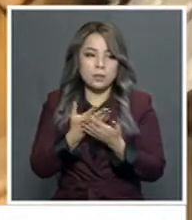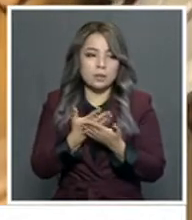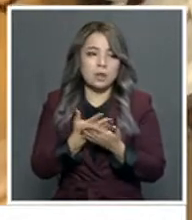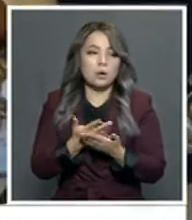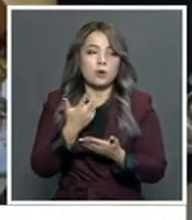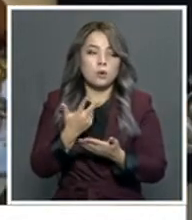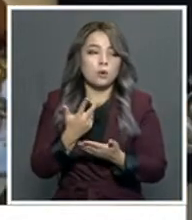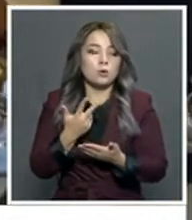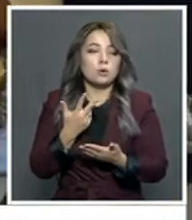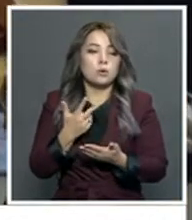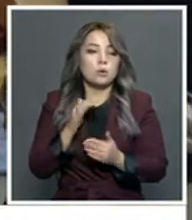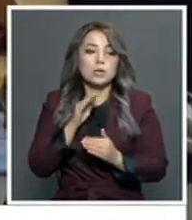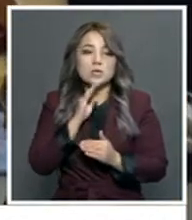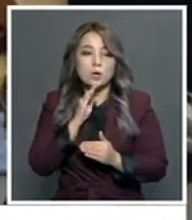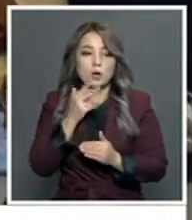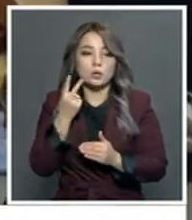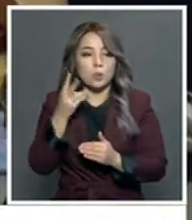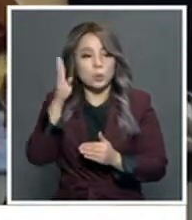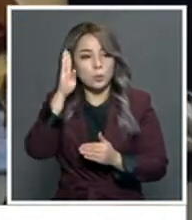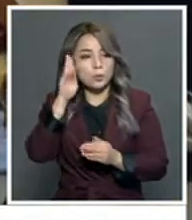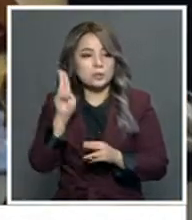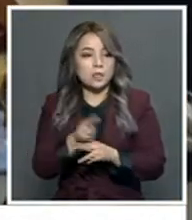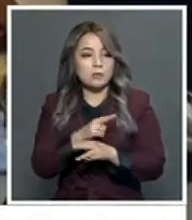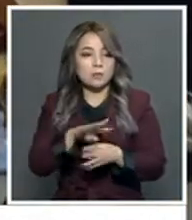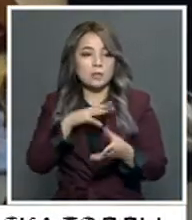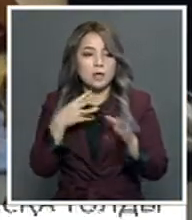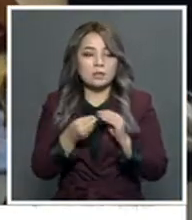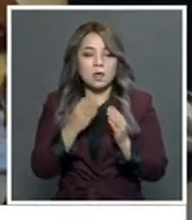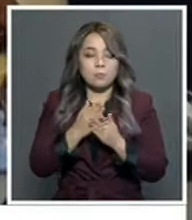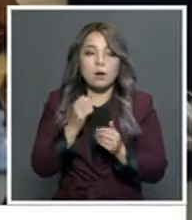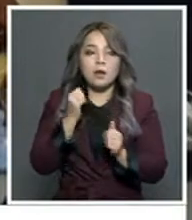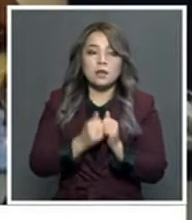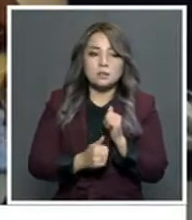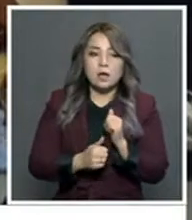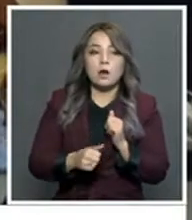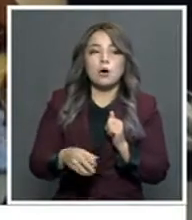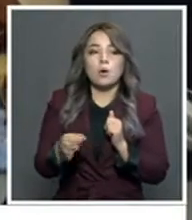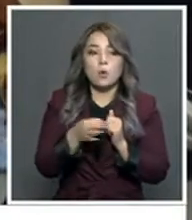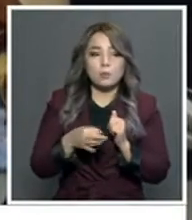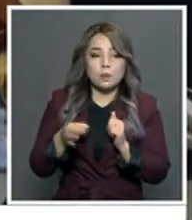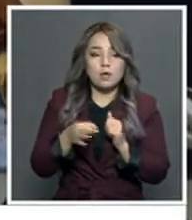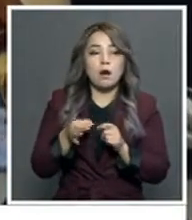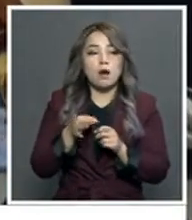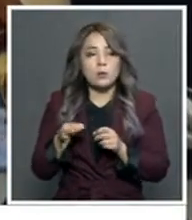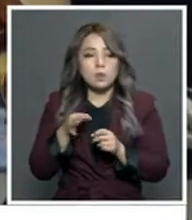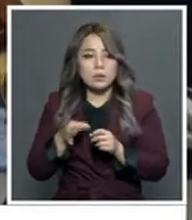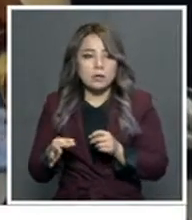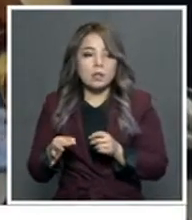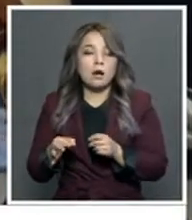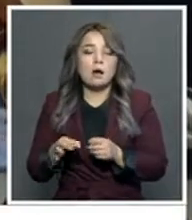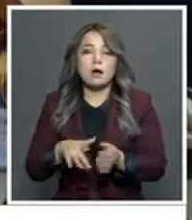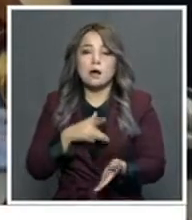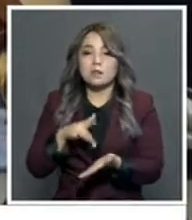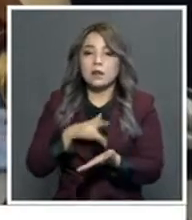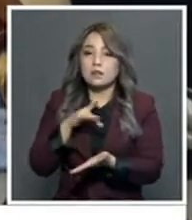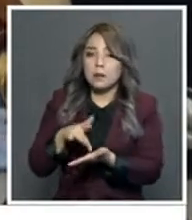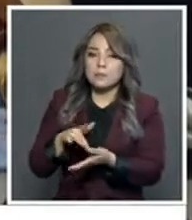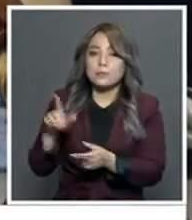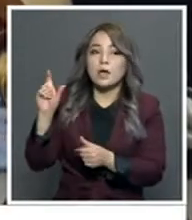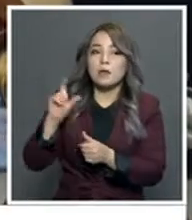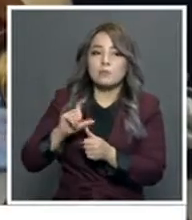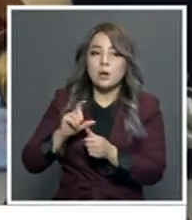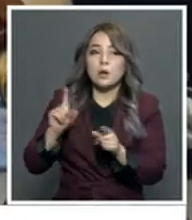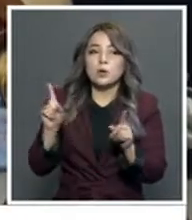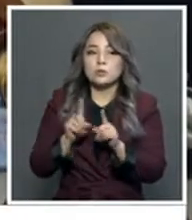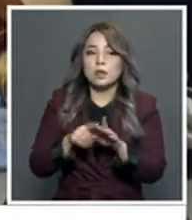тәрбиелеп өсірген. Осы Қазақстанның әрбір облыстарында, аудандарында, қалаларында қаншама мешіттерді